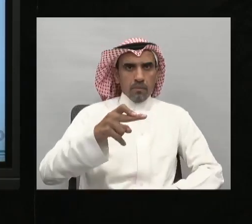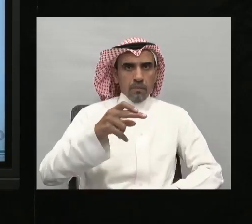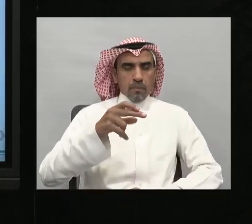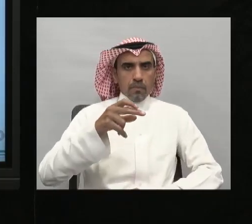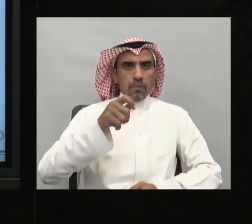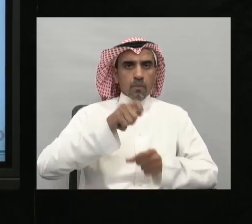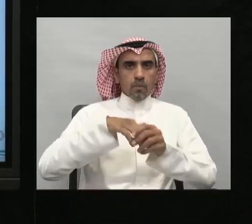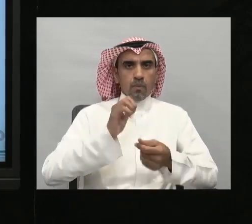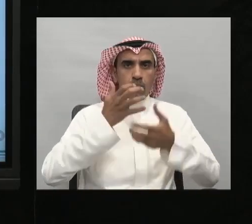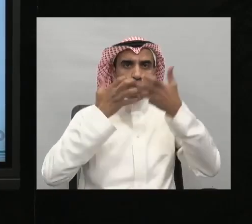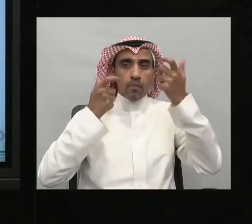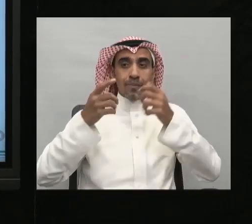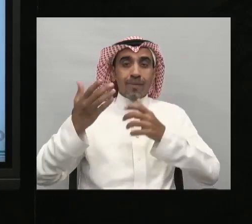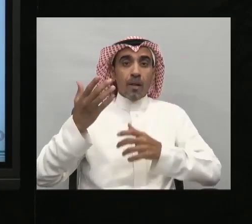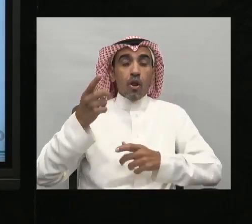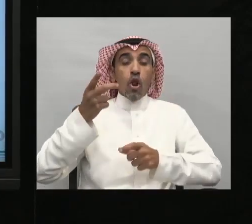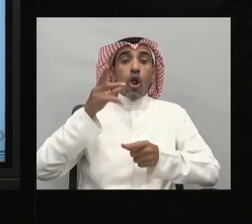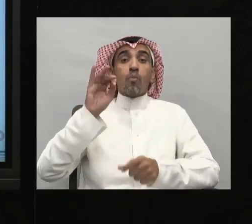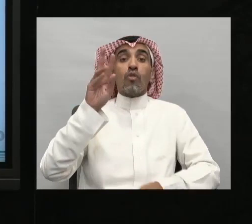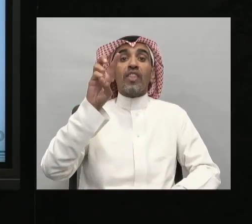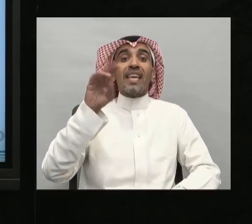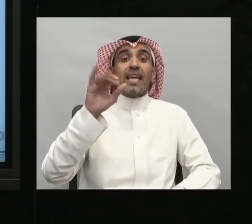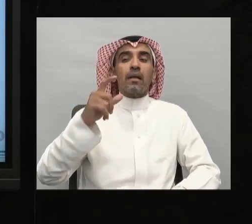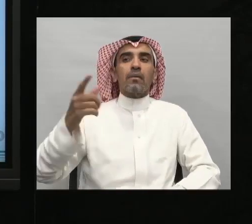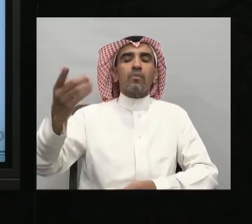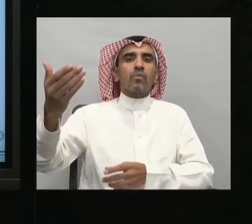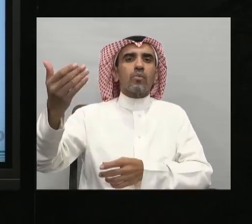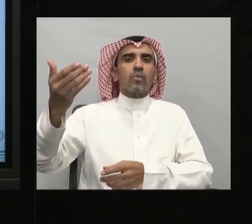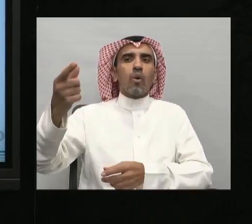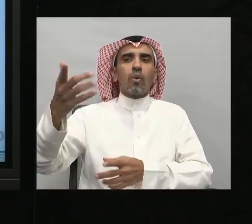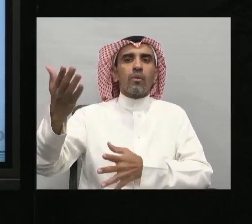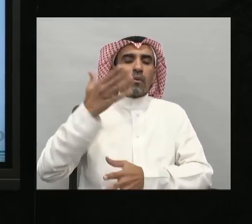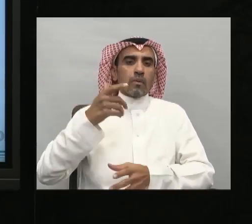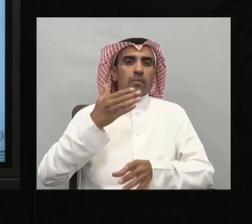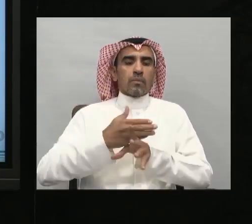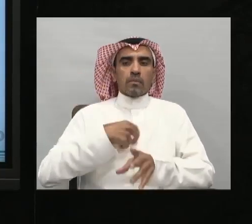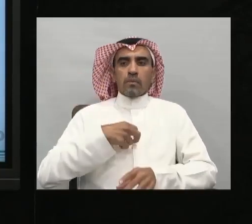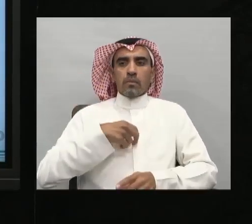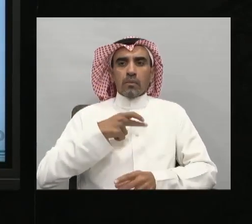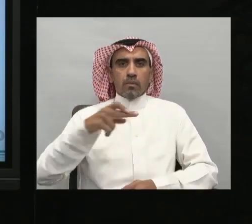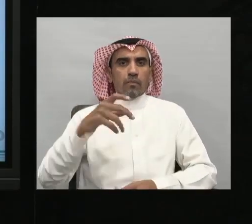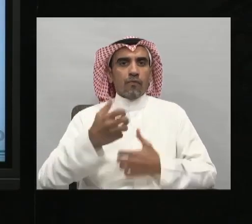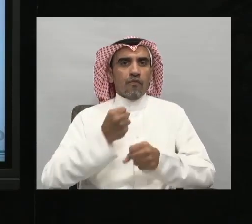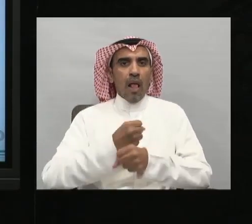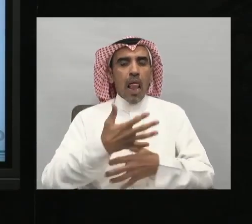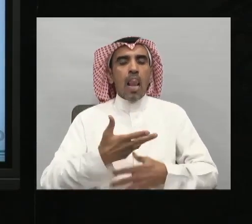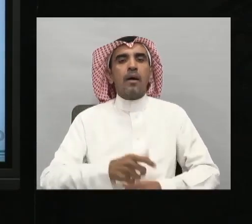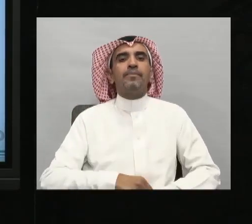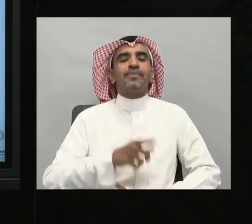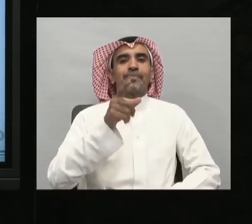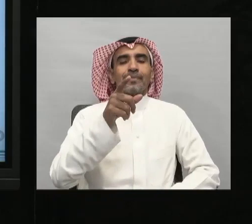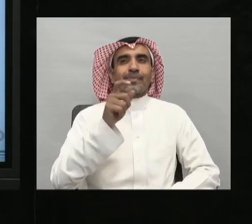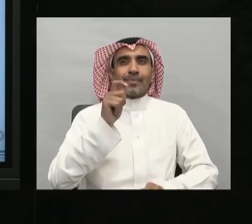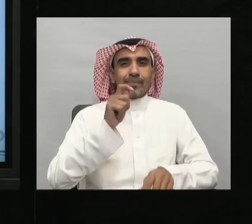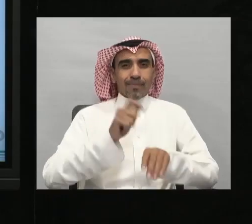الحي، المثير هو الذي يسبب ردة فعل ماذا؟ المخلوق الحي. فهنا في